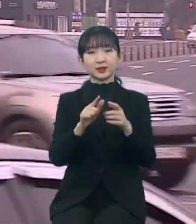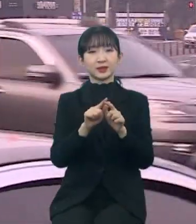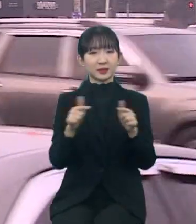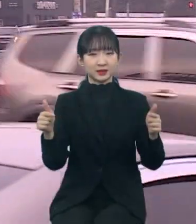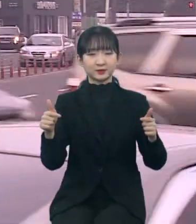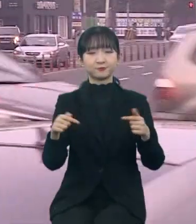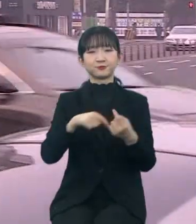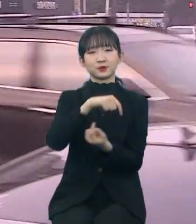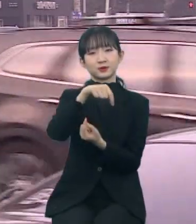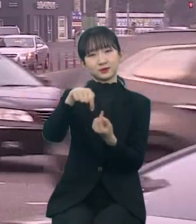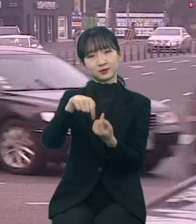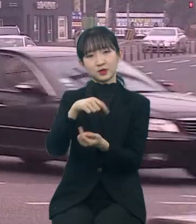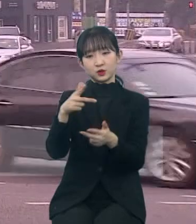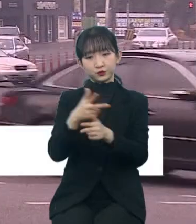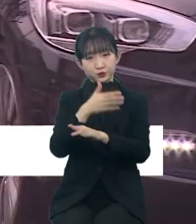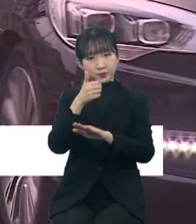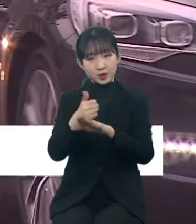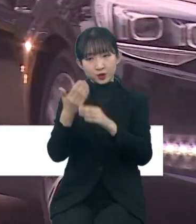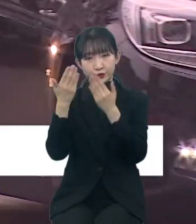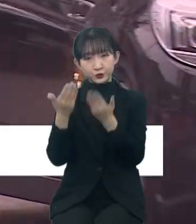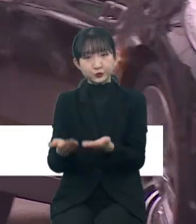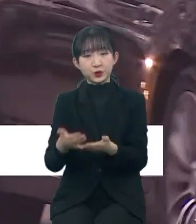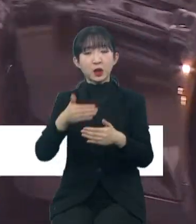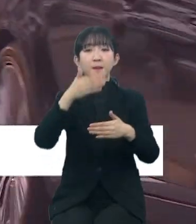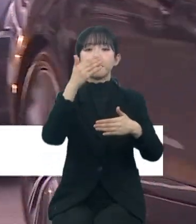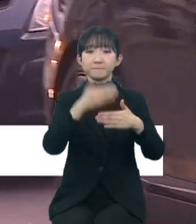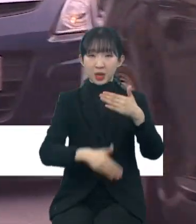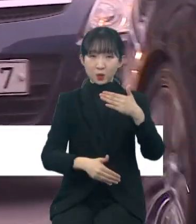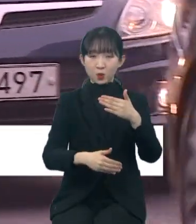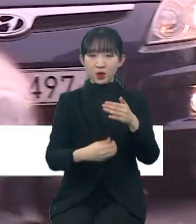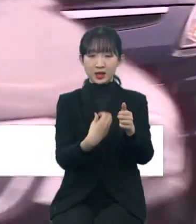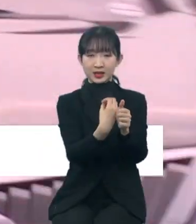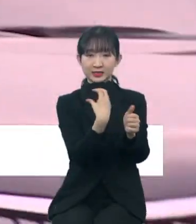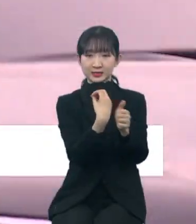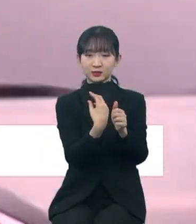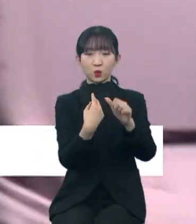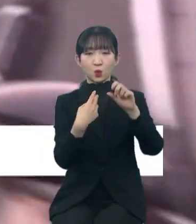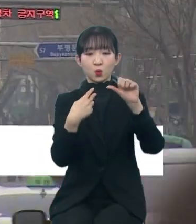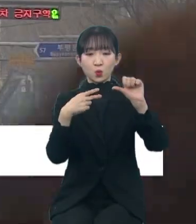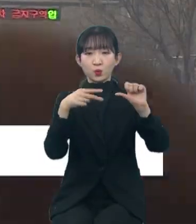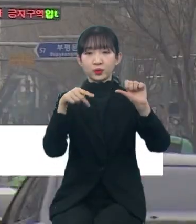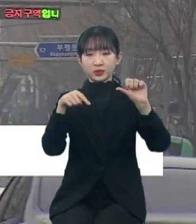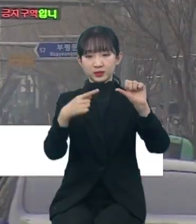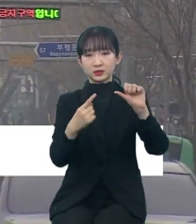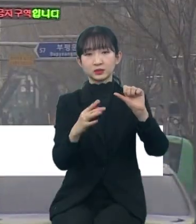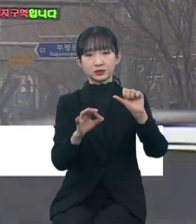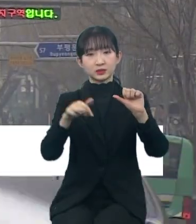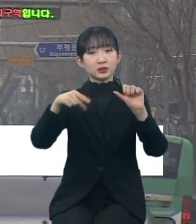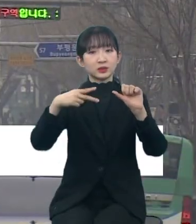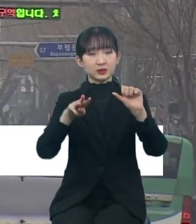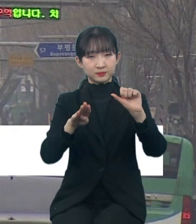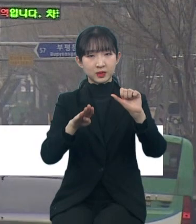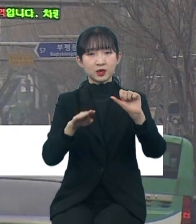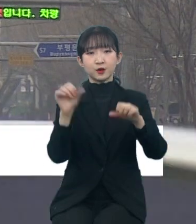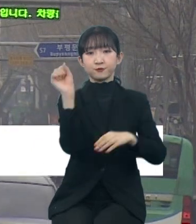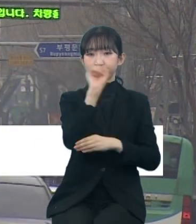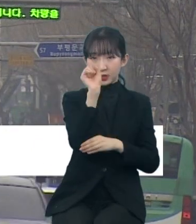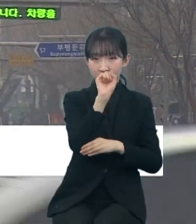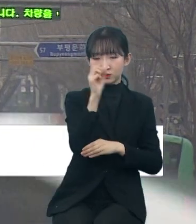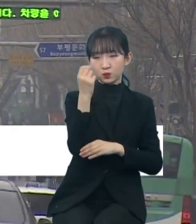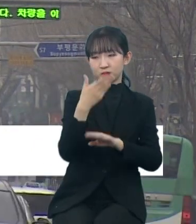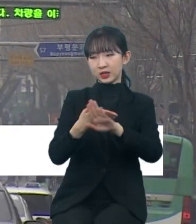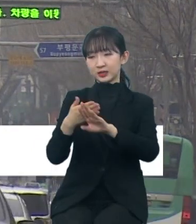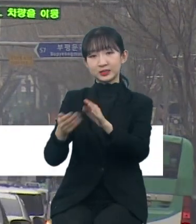해당 기간에는 주말과 휴일을 제외하고 배출가스 5등급 차량의 운행과 타시도 차량의 인천 진입이